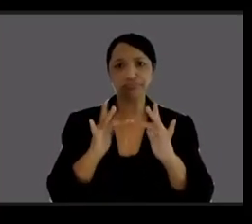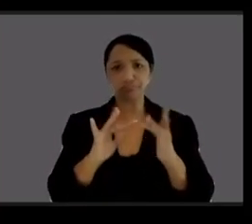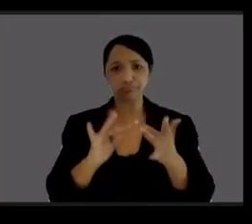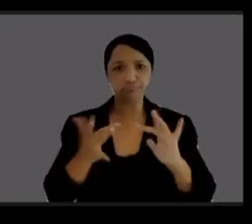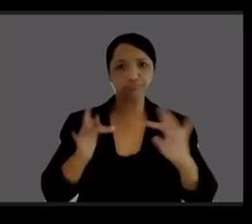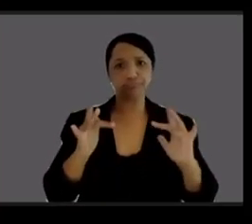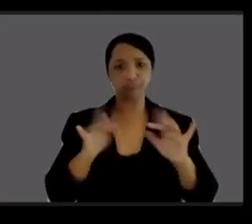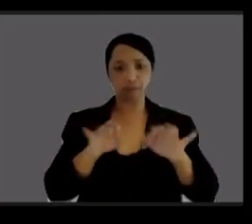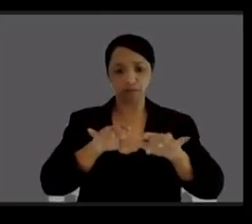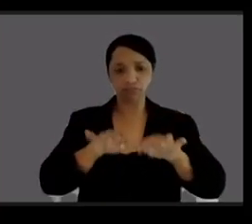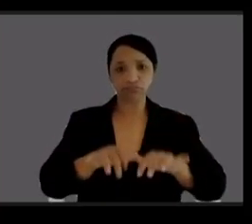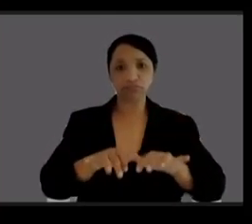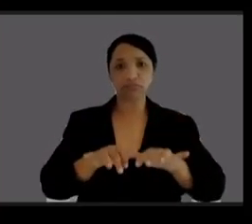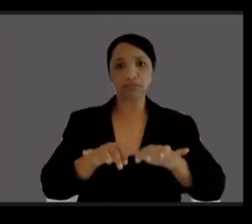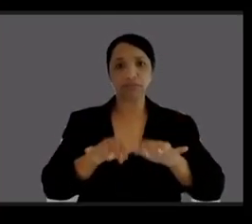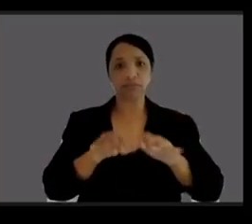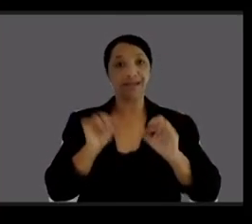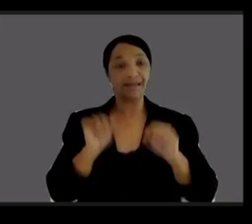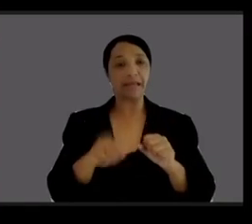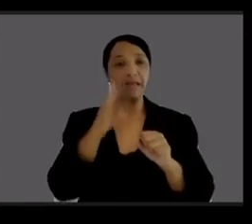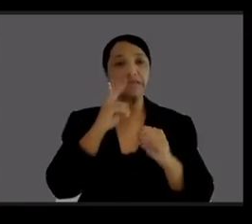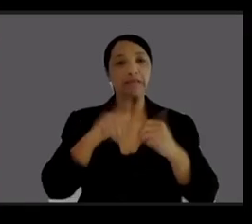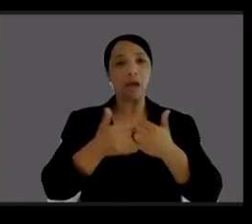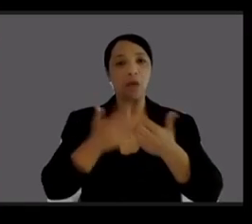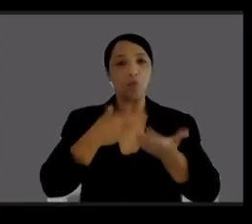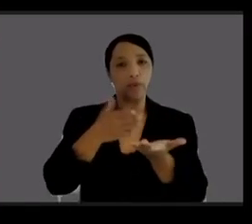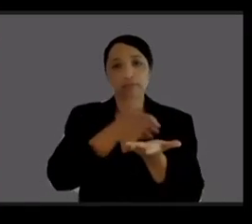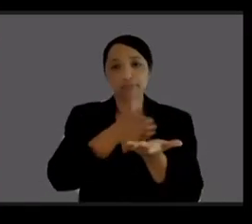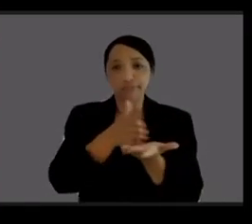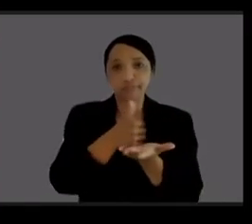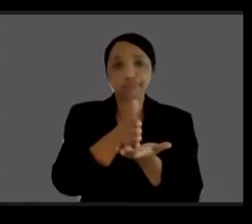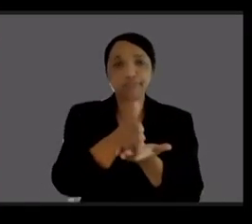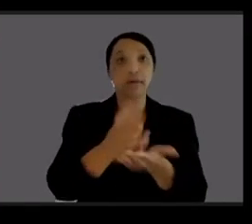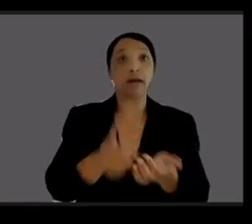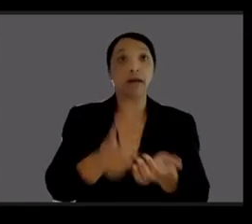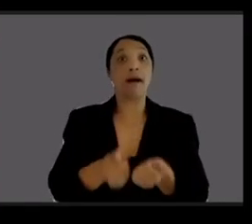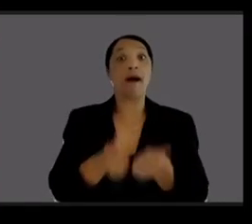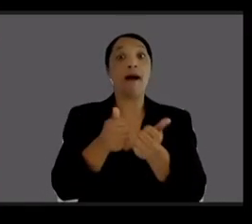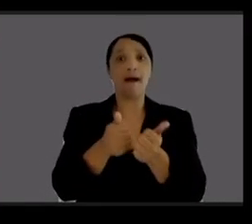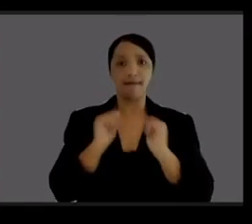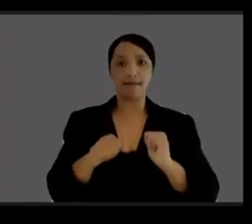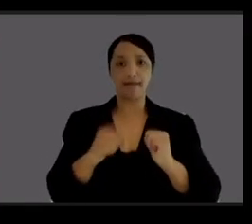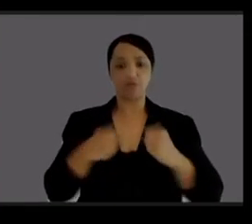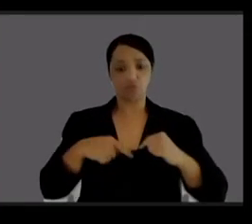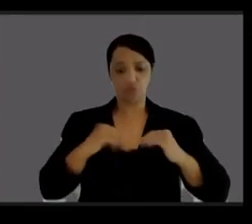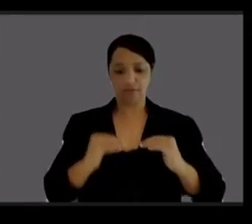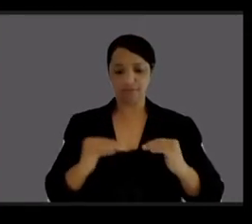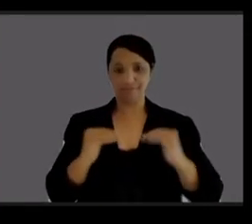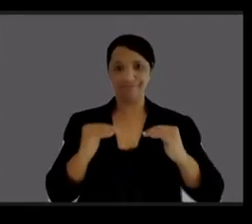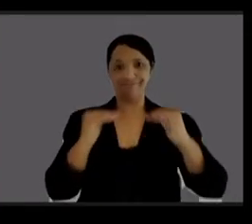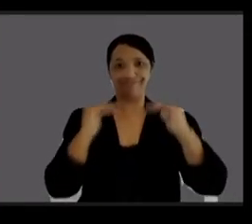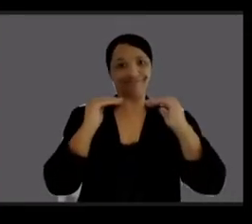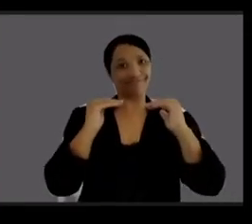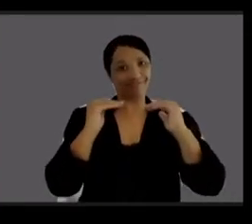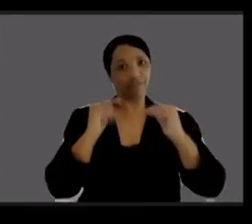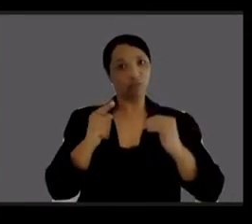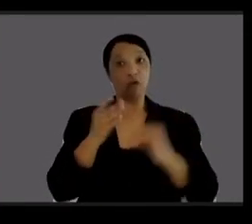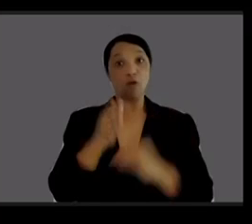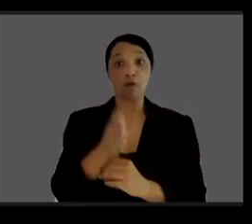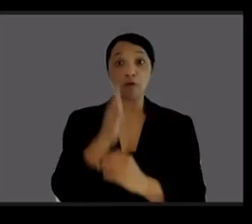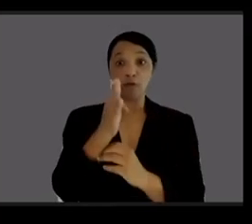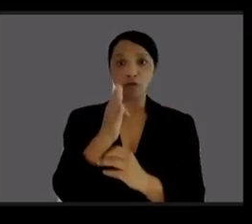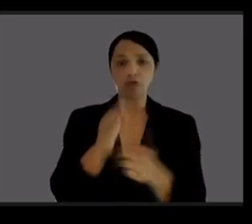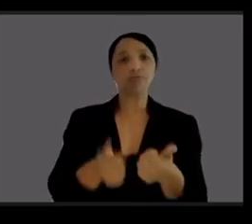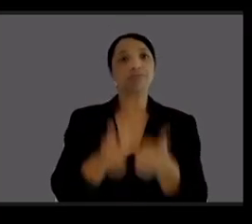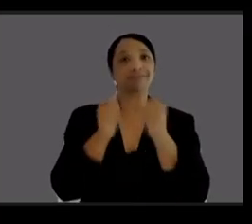呢，在帮助我们化解这些复杂的挑战的过程当中，在帮助我们达到一个更加富有韧性